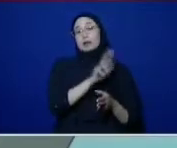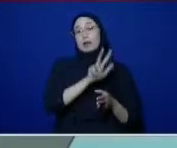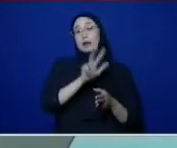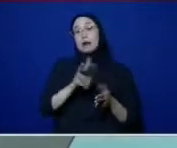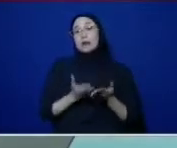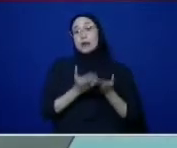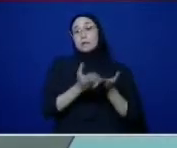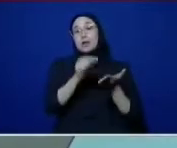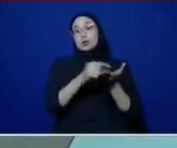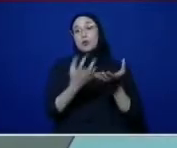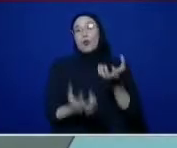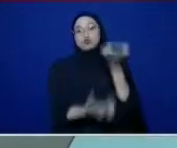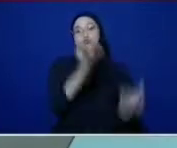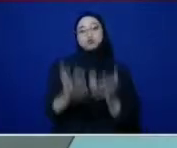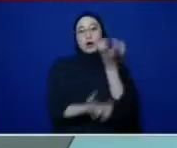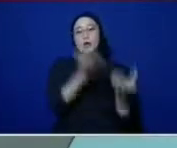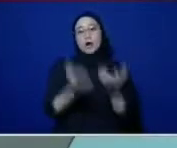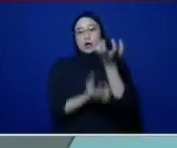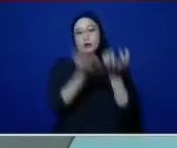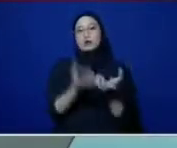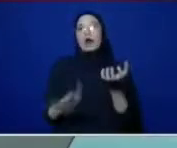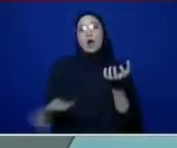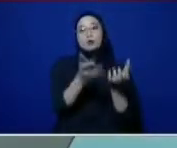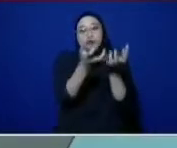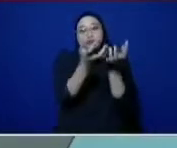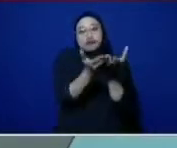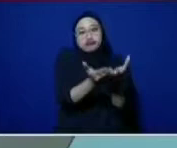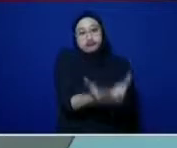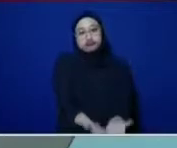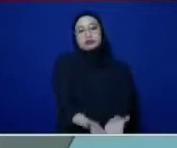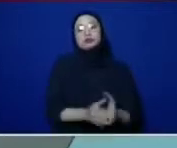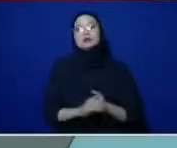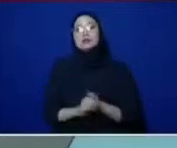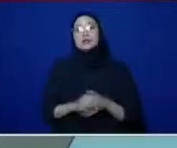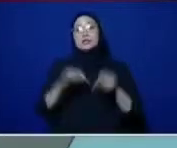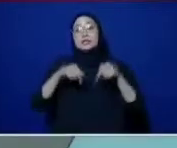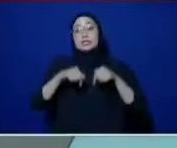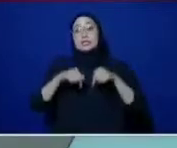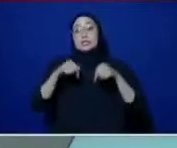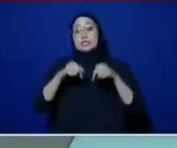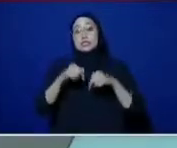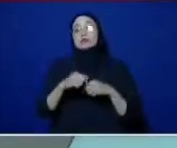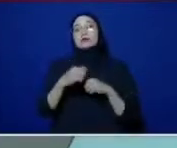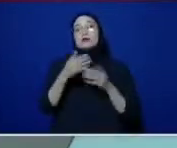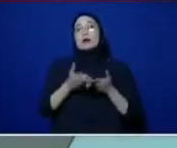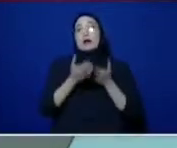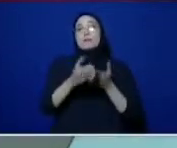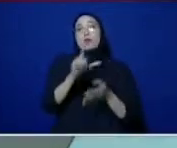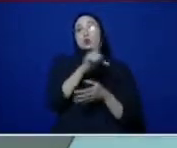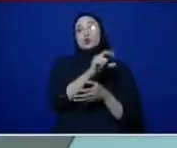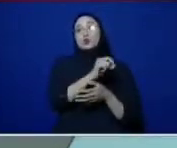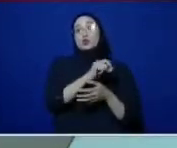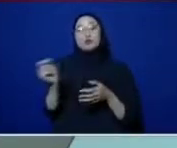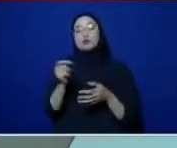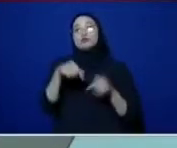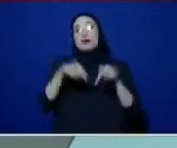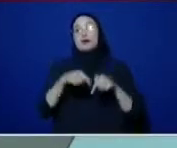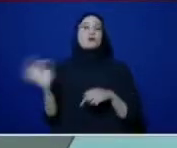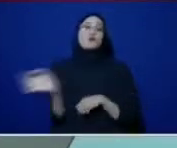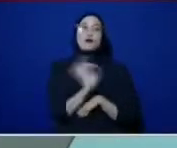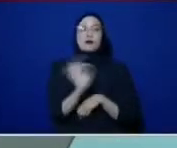takar dan kita tenggelamkan. Sekarang ini kapal-kapal yang banyaknya 7.000 dapat dikatakan sudah tidak